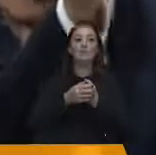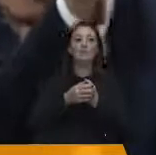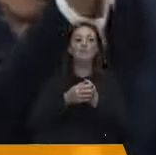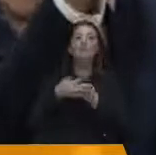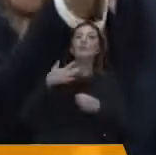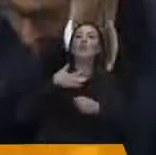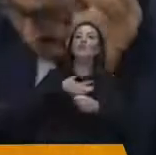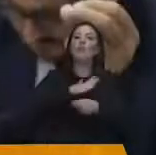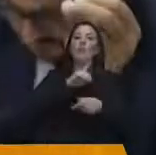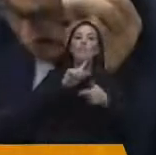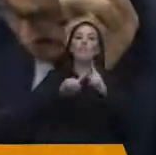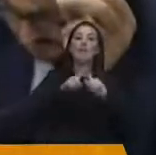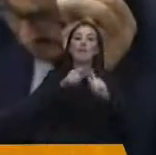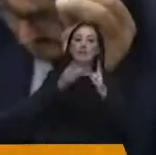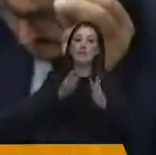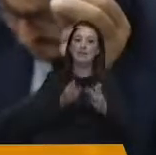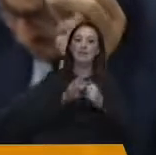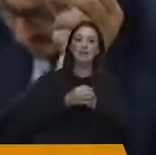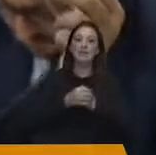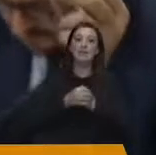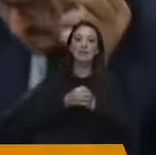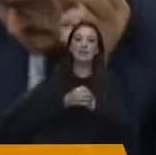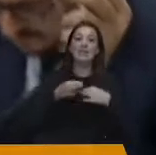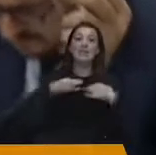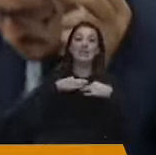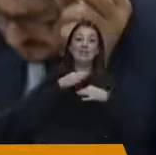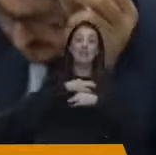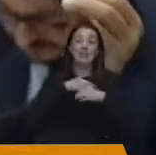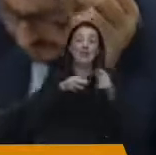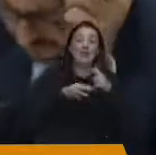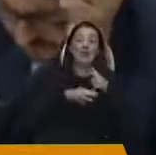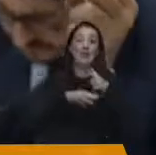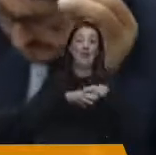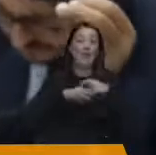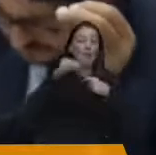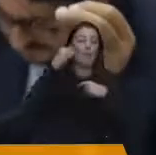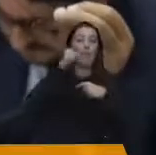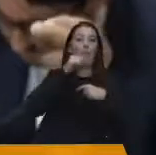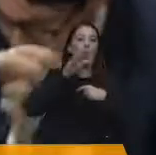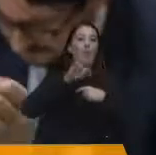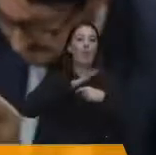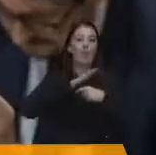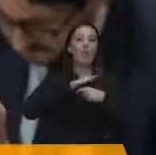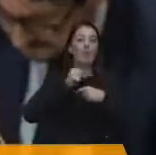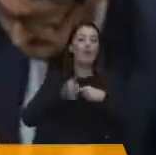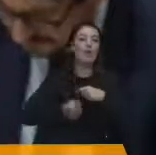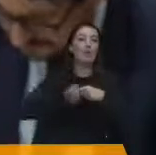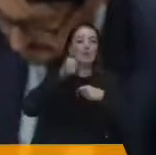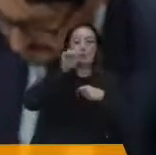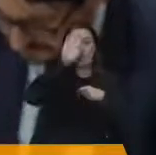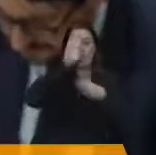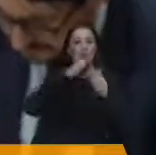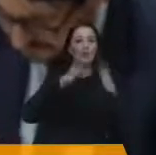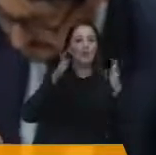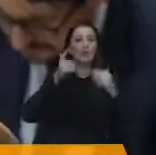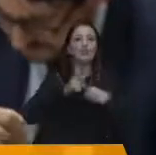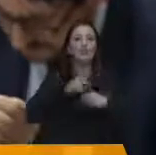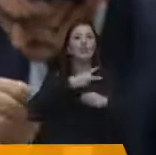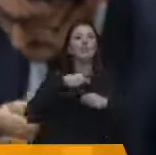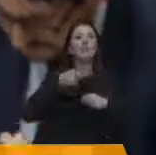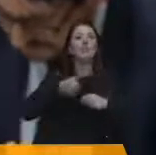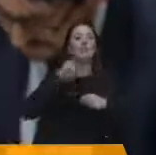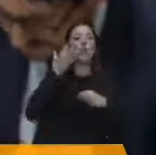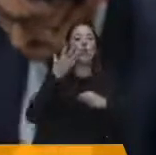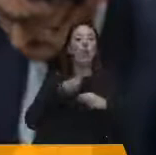Cumhuriyet Halk Partisi'ni, Sayın Ekrem İmamoğlu başkanımızı İstanbul Büyükşehir Belediye Başkanı